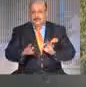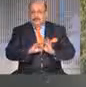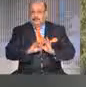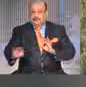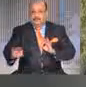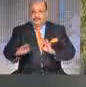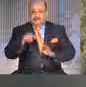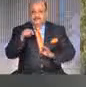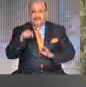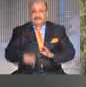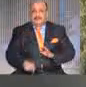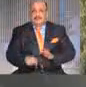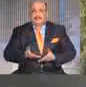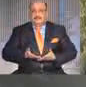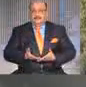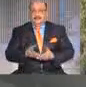الأصليين